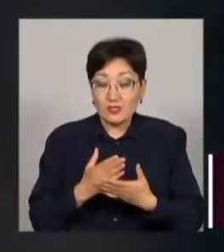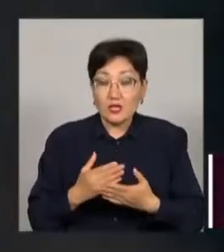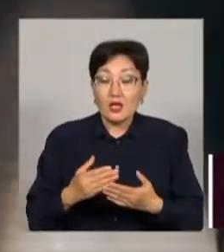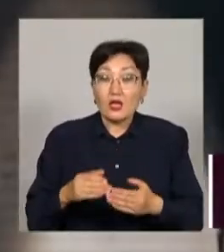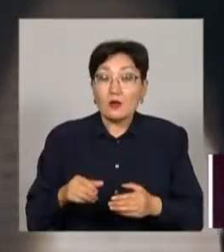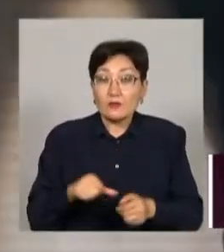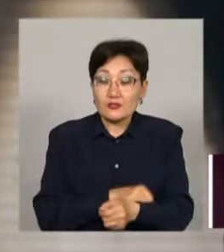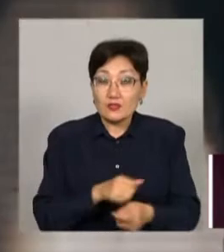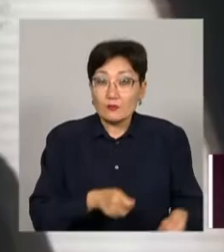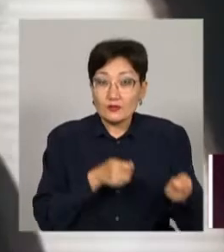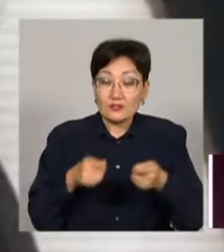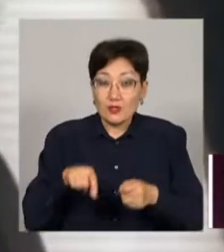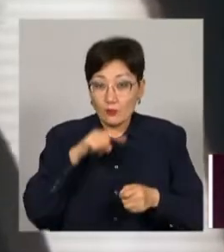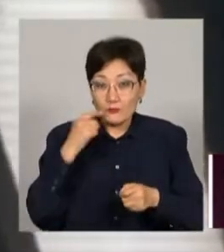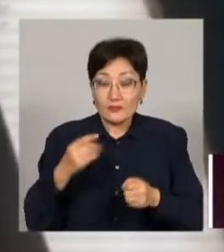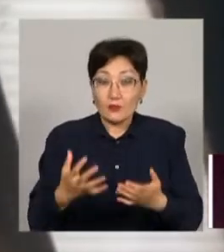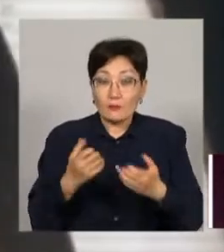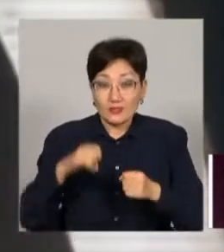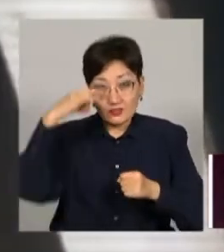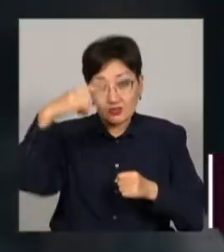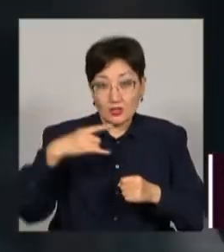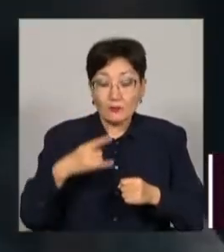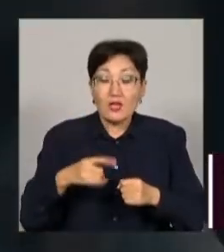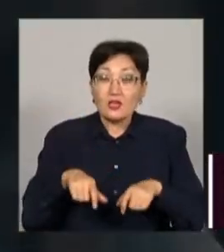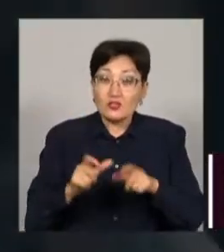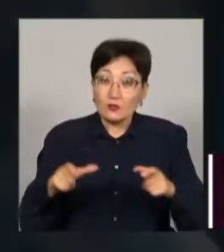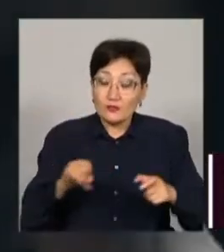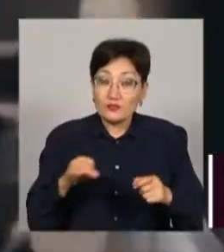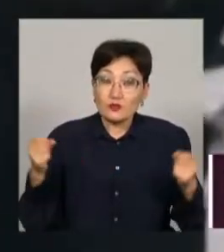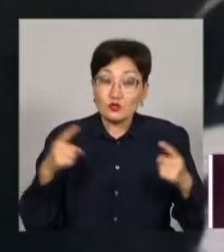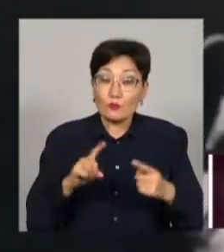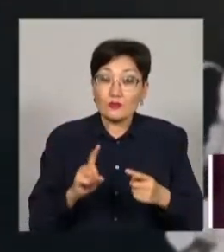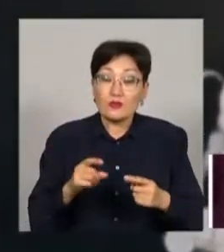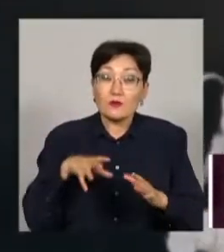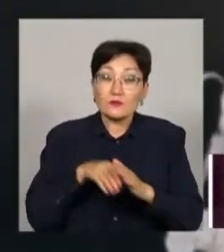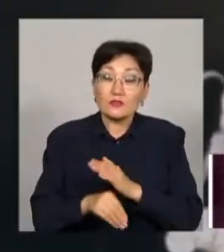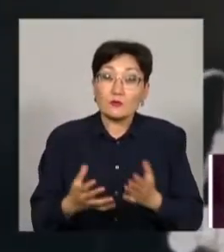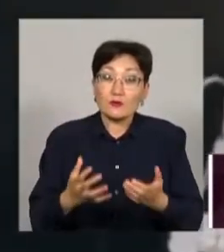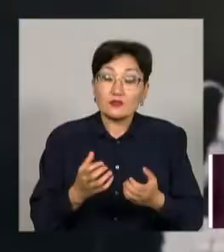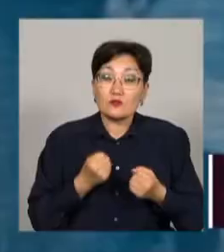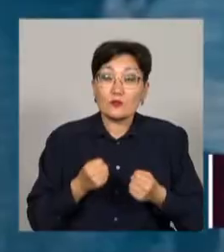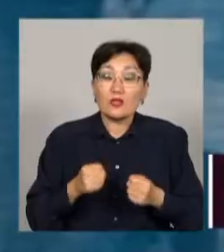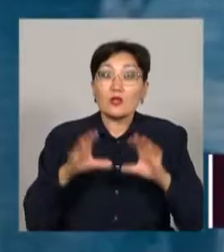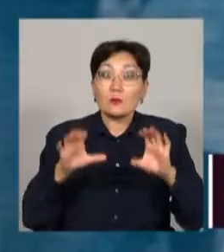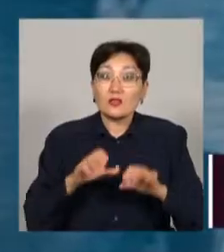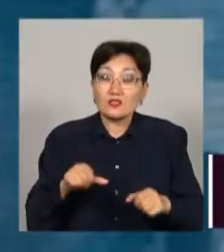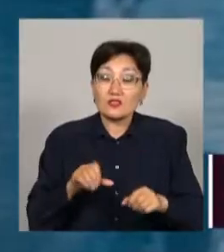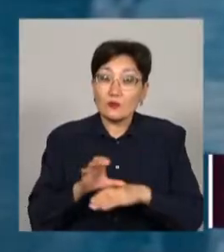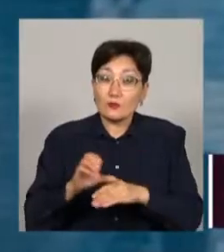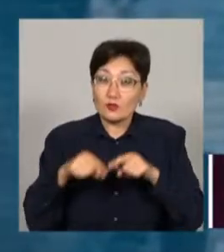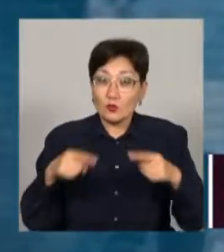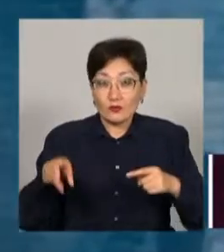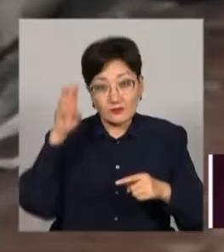наркопоток исходил из России и принимался казахстанскими сбытчиками. Выяснилось, что в числе получателей незаконного товара и другие